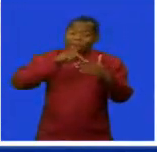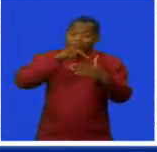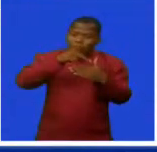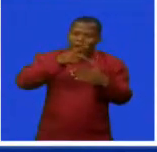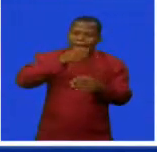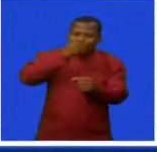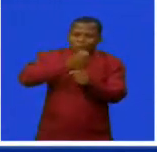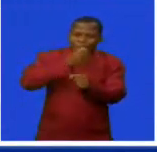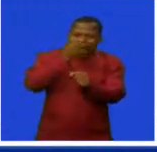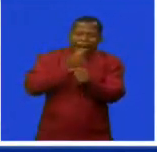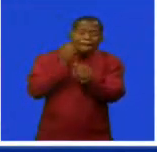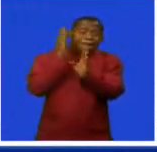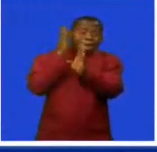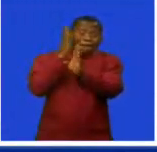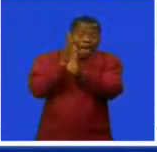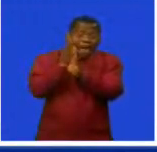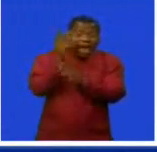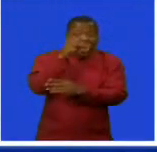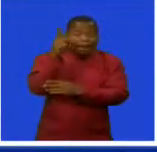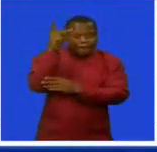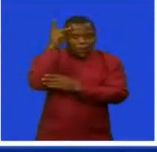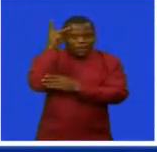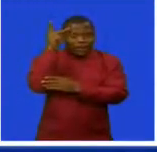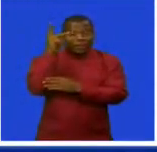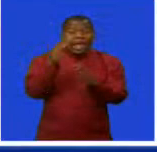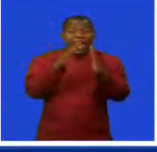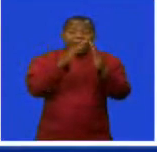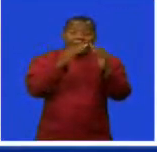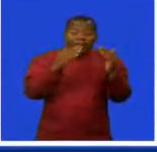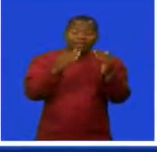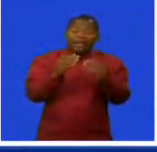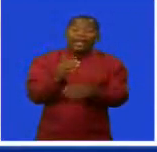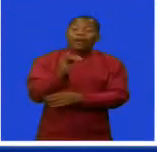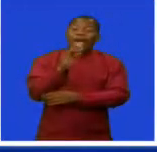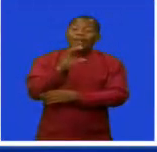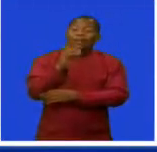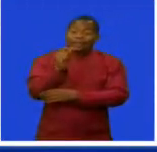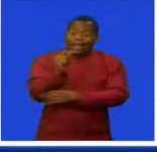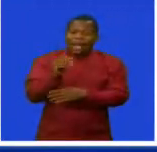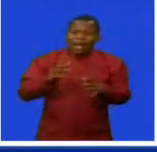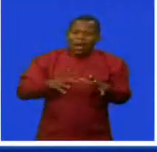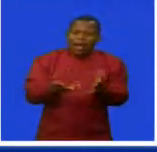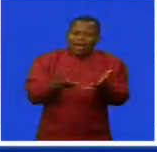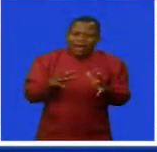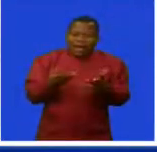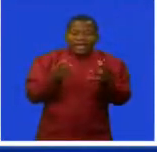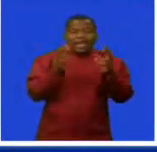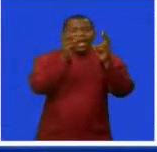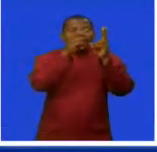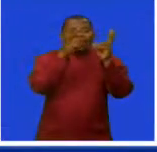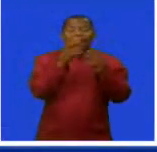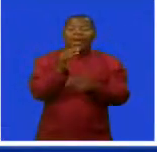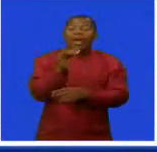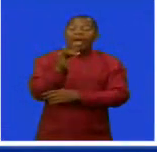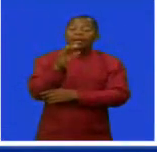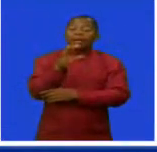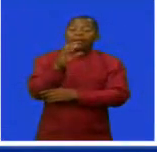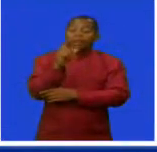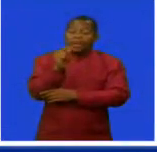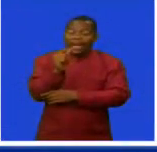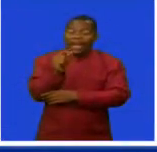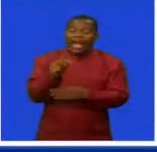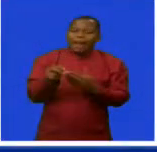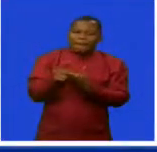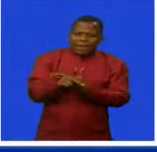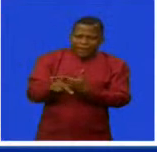welitiko letekuchumana wekukhuthatha tekuchumana etikolweni letiphakeme naletincane njengoba uhulumende ngelitiko